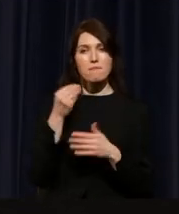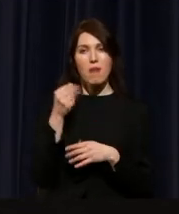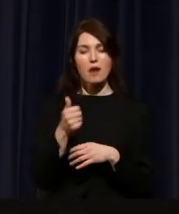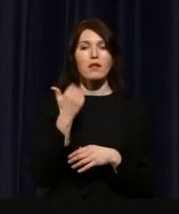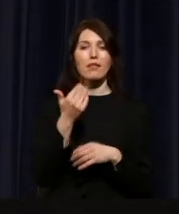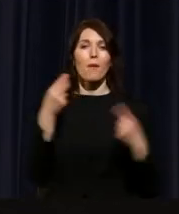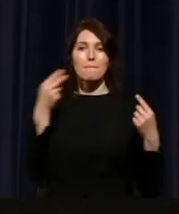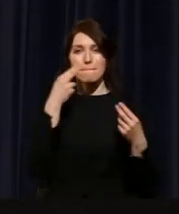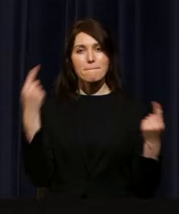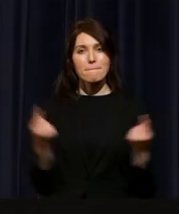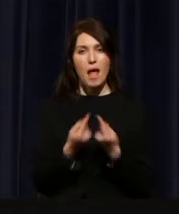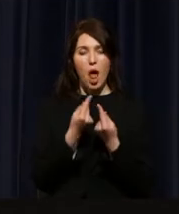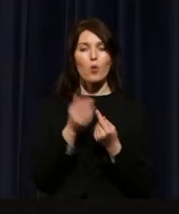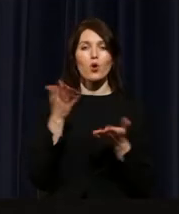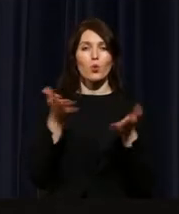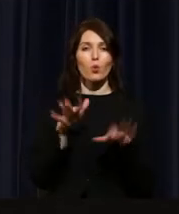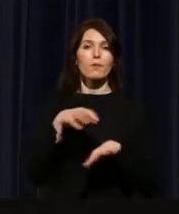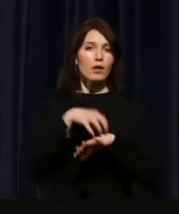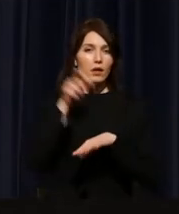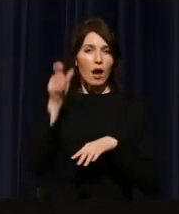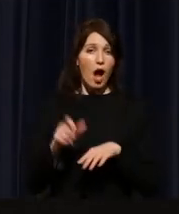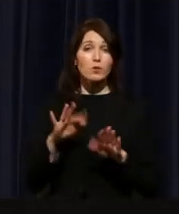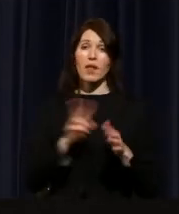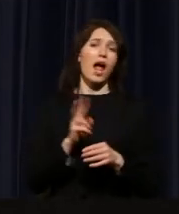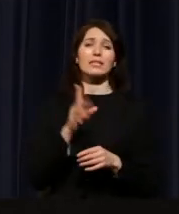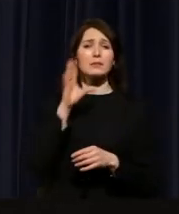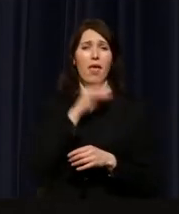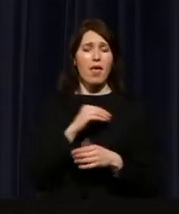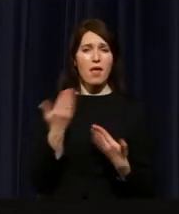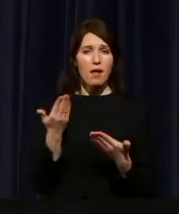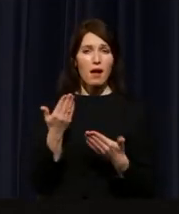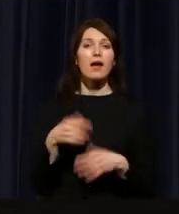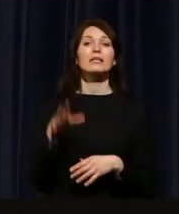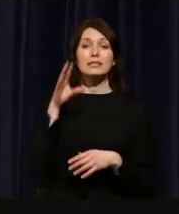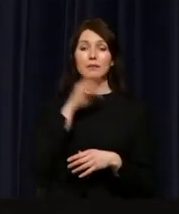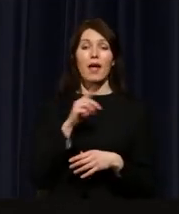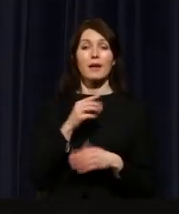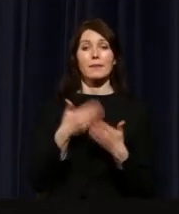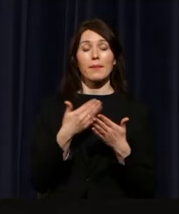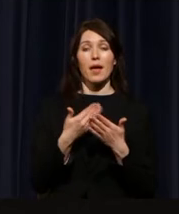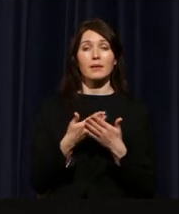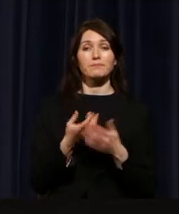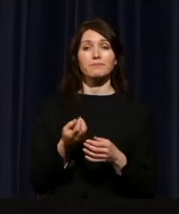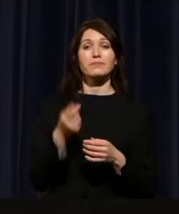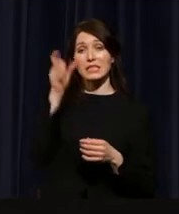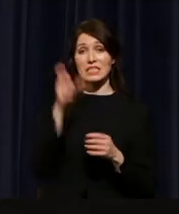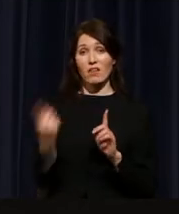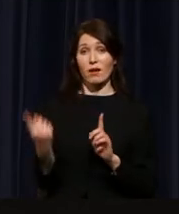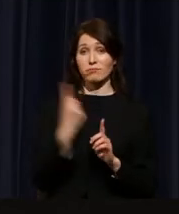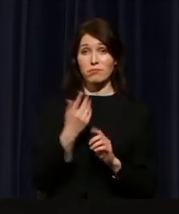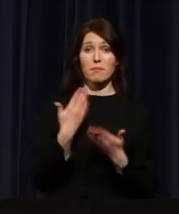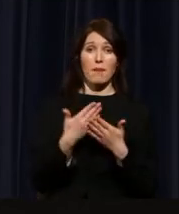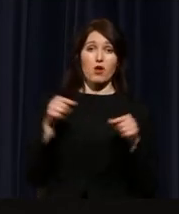tev pielāgošanās kļūt par ārstu. Bet kas tad šī spēja ir? Spēja ir ienākot, piemēram, cilvēkam, nu mēs šeit šajā